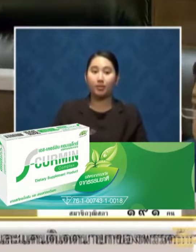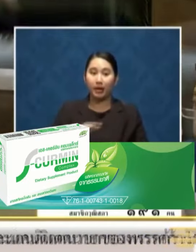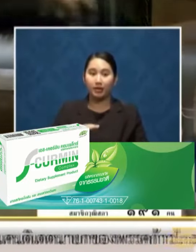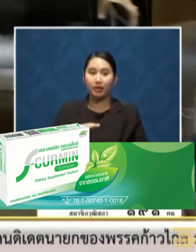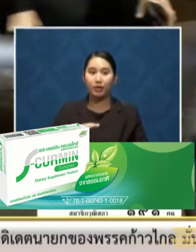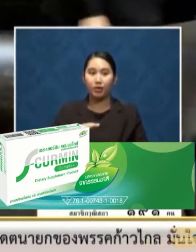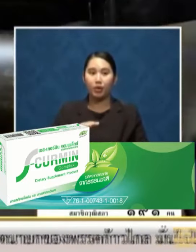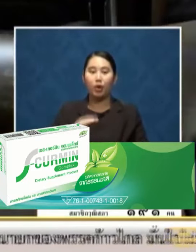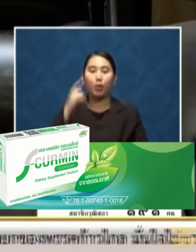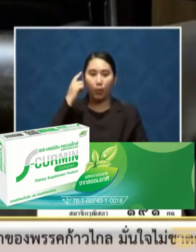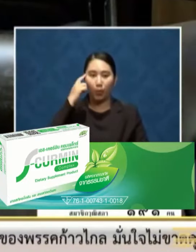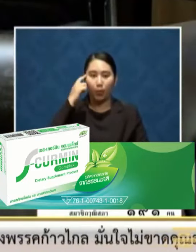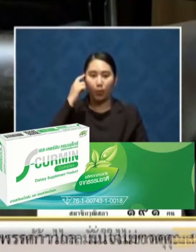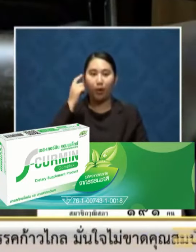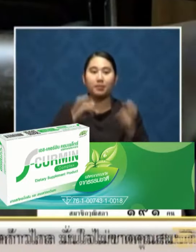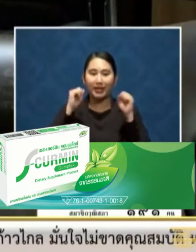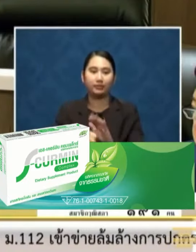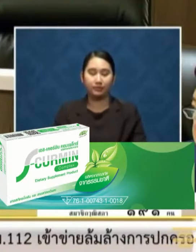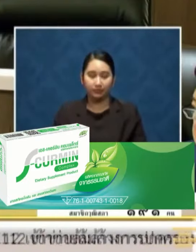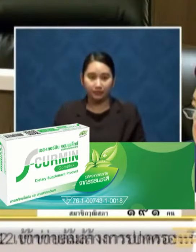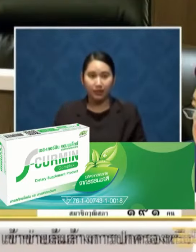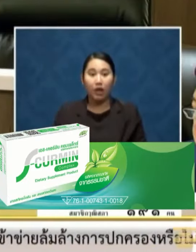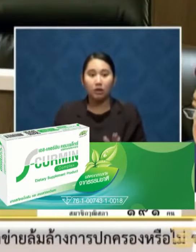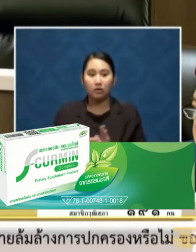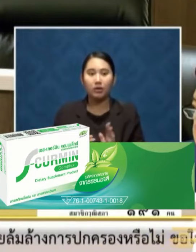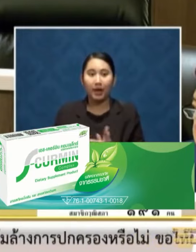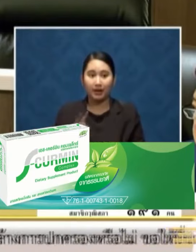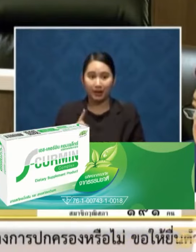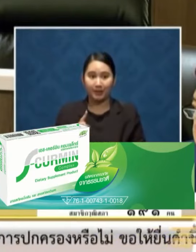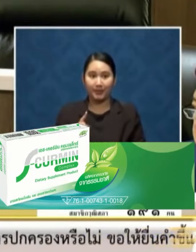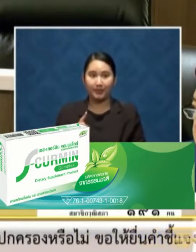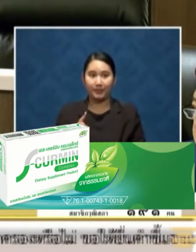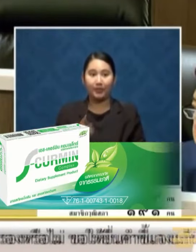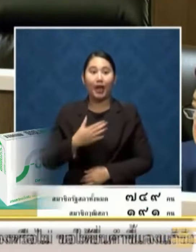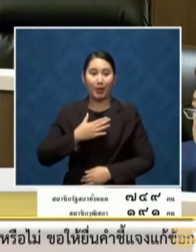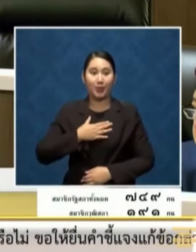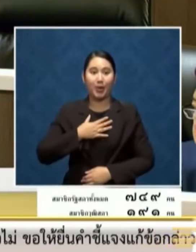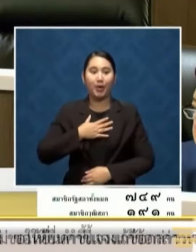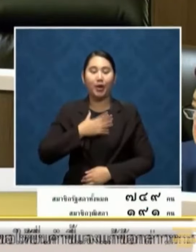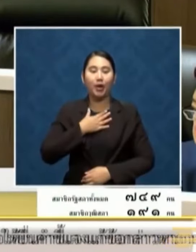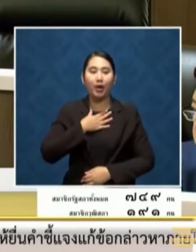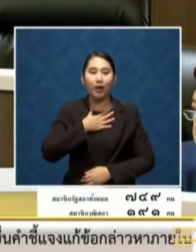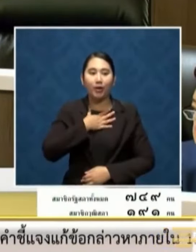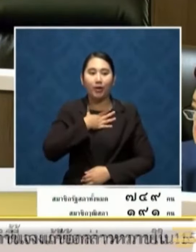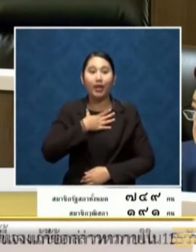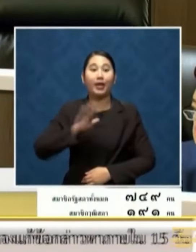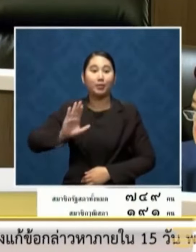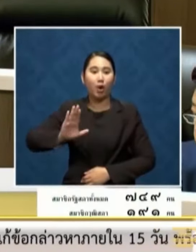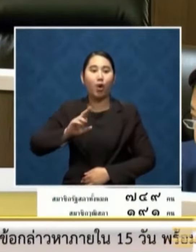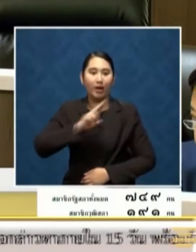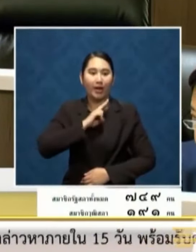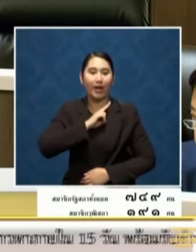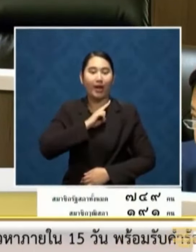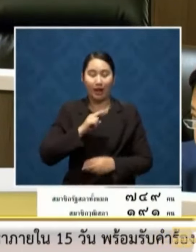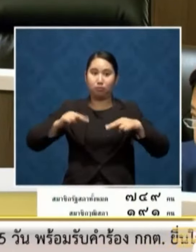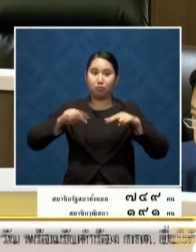การประชุมสภาผู้แทนราษฎรส่วนเรื่องของประเด็นที่แม้ว่าจะไม่ได้มีคำสั่งให้หยุดปฏิบัติหน้าที่แต่ก็ต้องถือว่